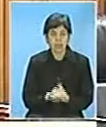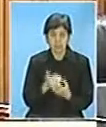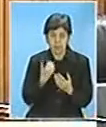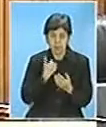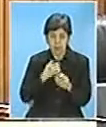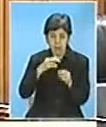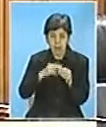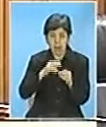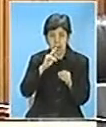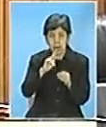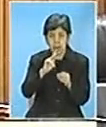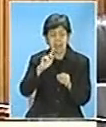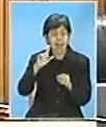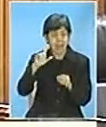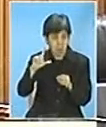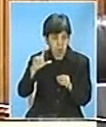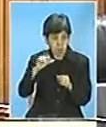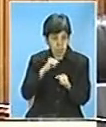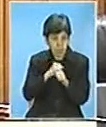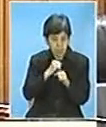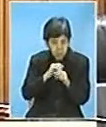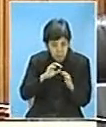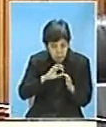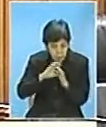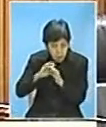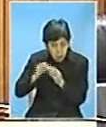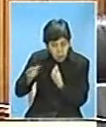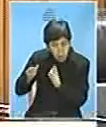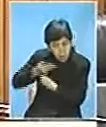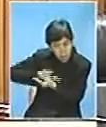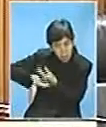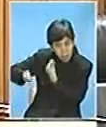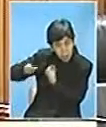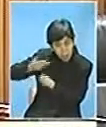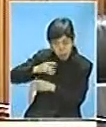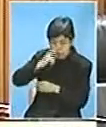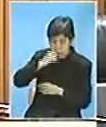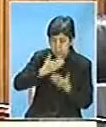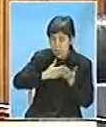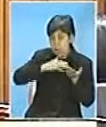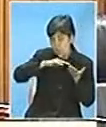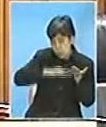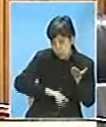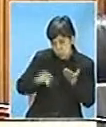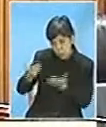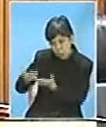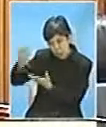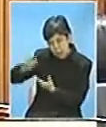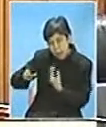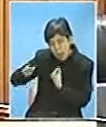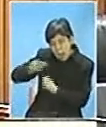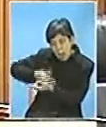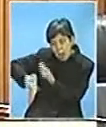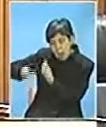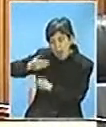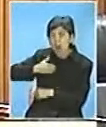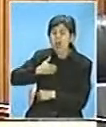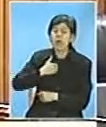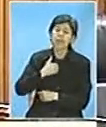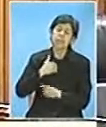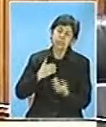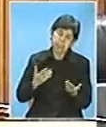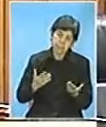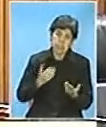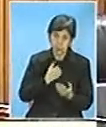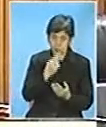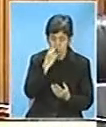แก๊ส LPG ข้ามไปประเทศเพื่อนบ้านเพราะราคาเราถูกมากนะครับตรงนี้ก็มีการดำเนินการอย่างต่อเนื่องนะครับซึ่งคิดว่าอันนี้เนี่ยน่าจะเ